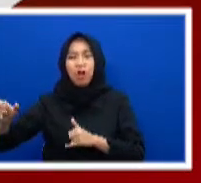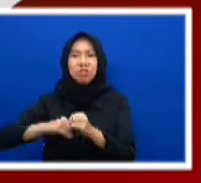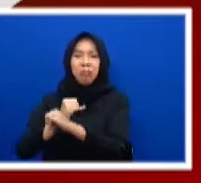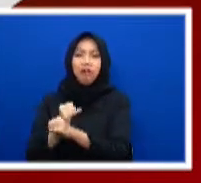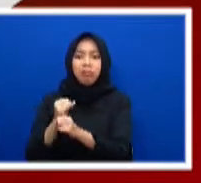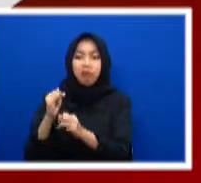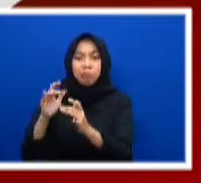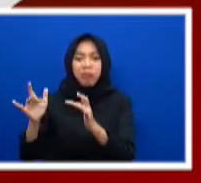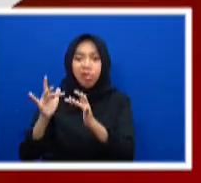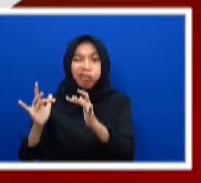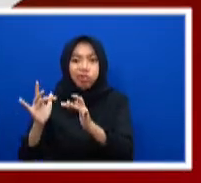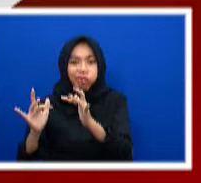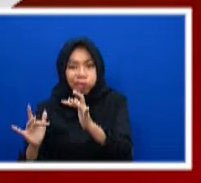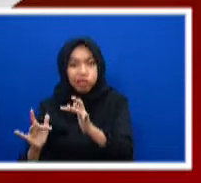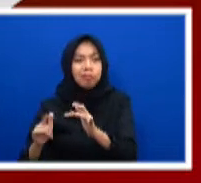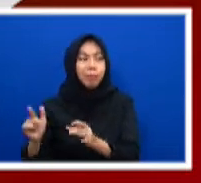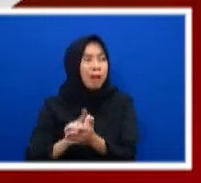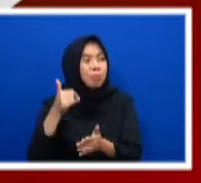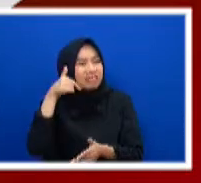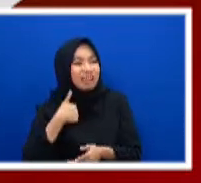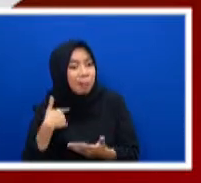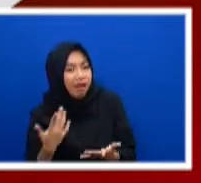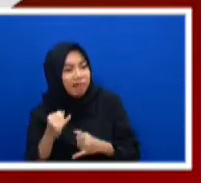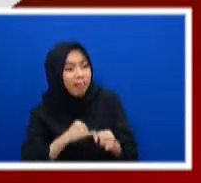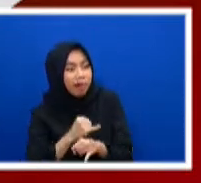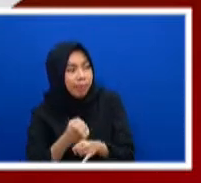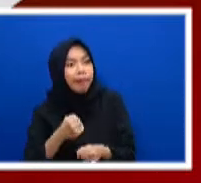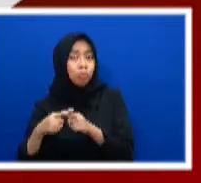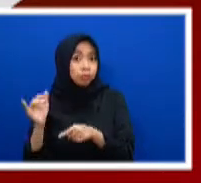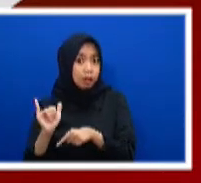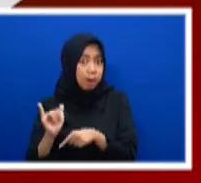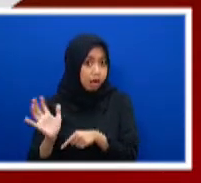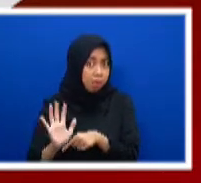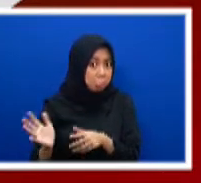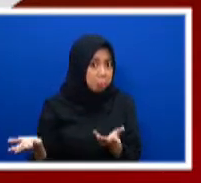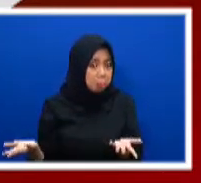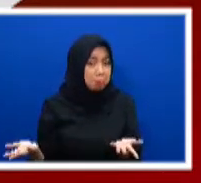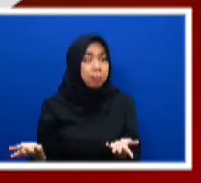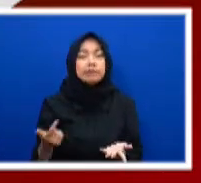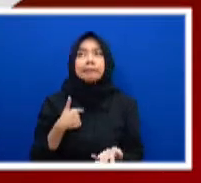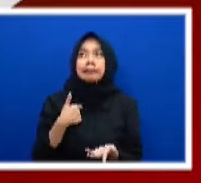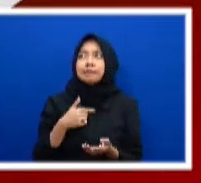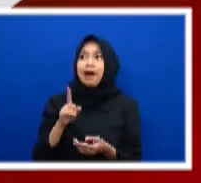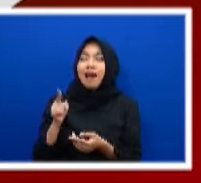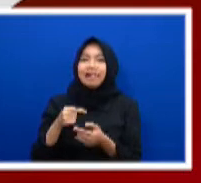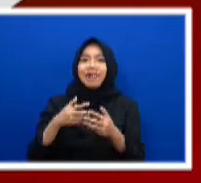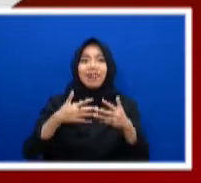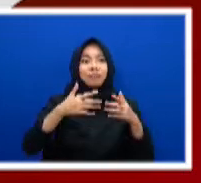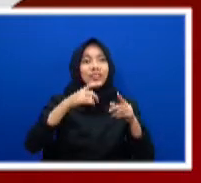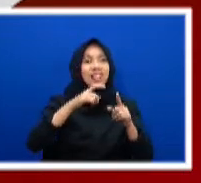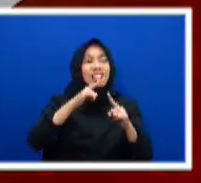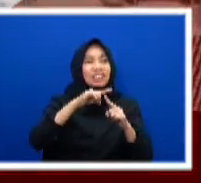secara kehandalan terjaga dan juga secara kualitas terjaga. Kita punya domestic traffic itu